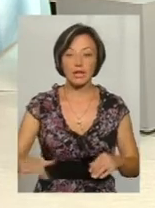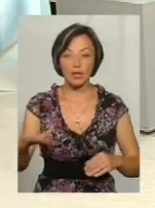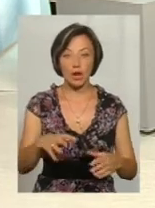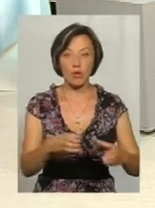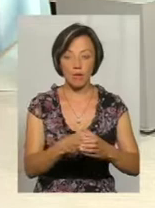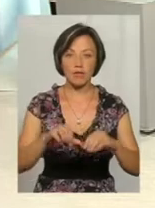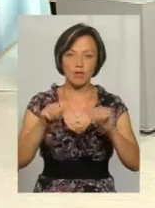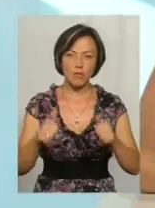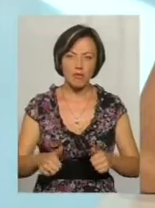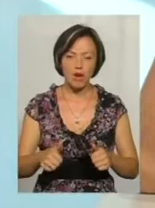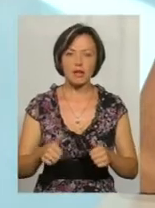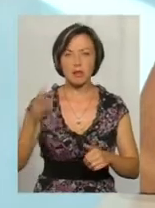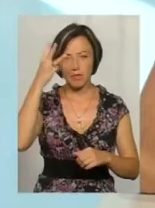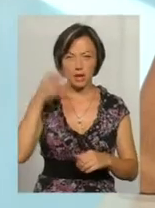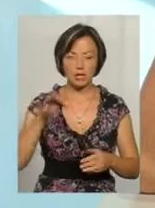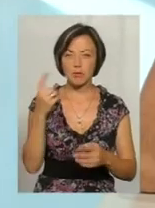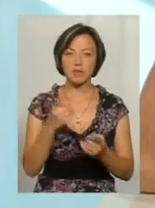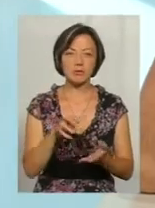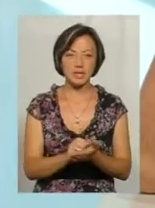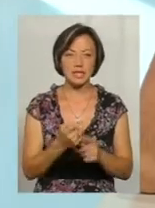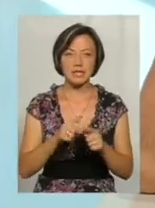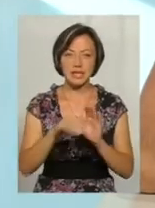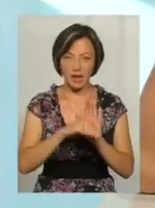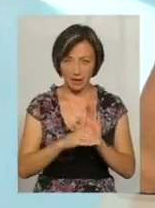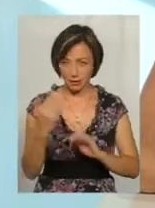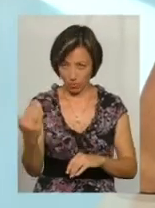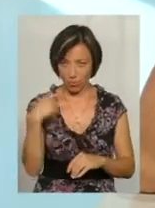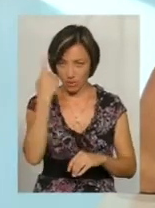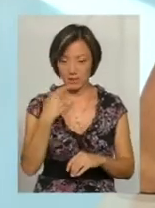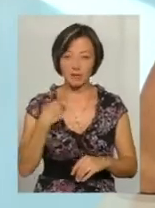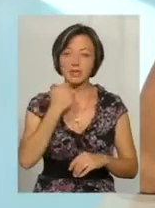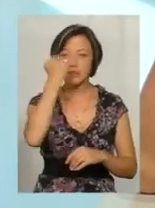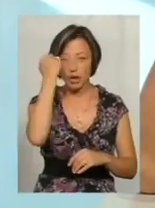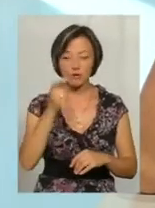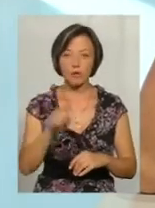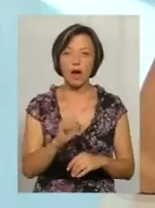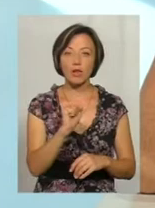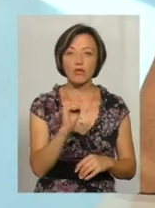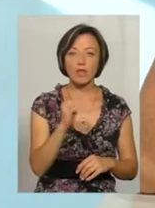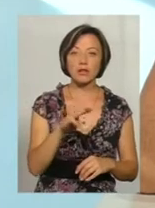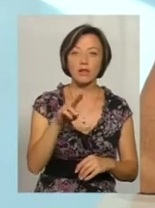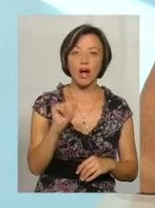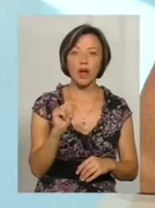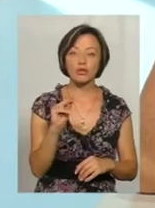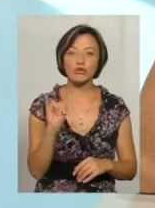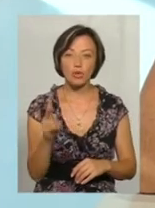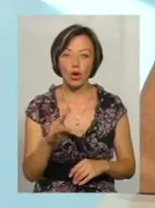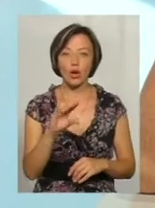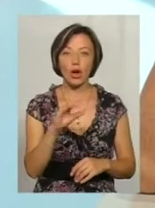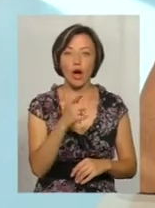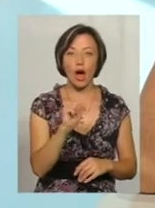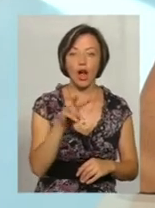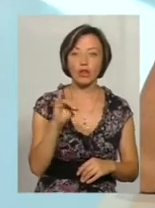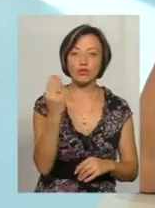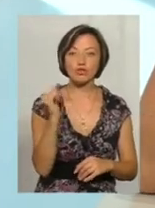громади, формування України, Хмельниччина на першому місці, а це рейтинг Корнійчука, та ми завдячуємо тому Анатолію Федоровичу Ткачуку, Юрію Ганущуку,